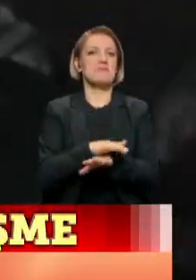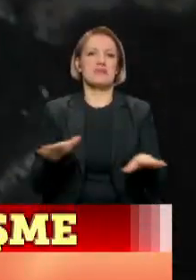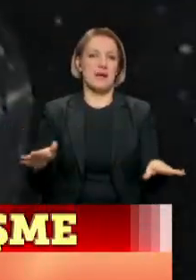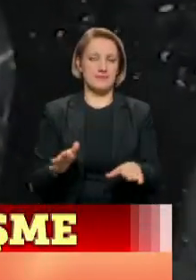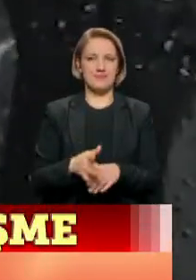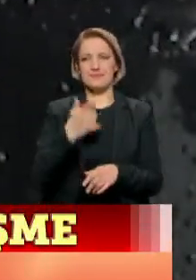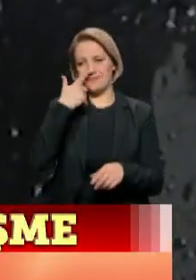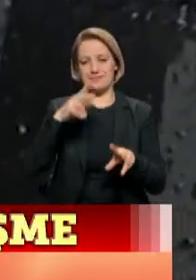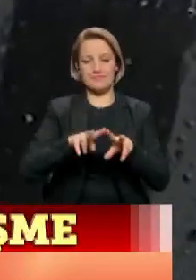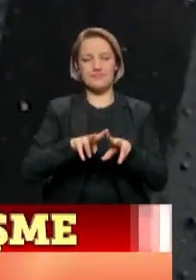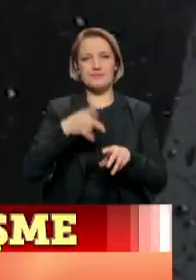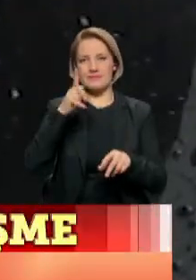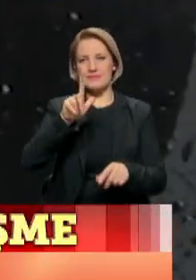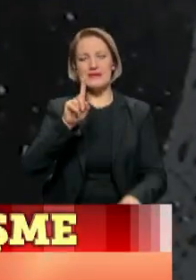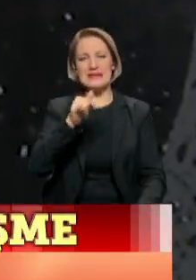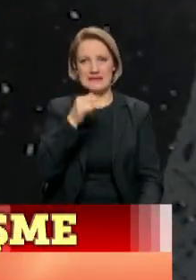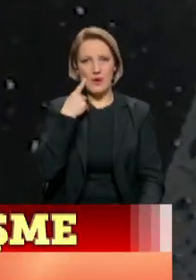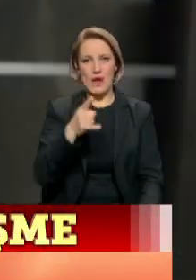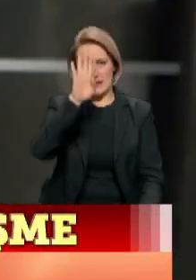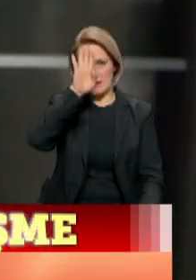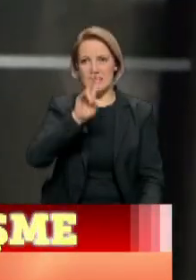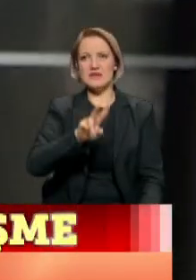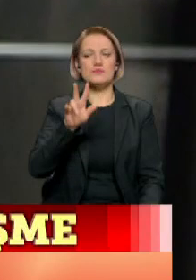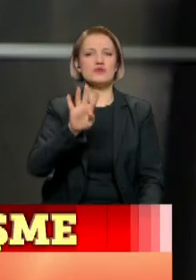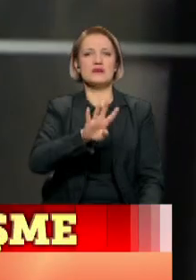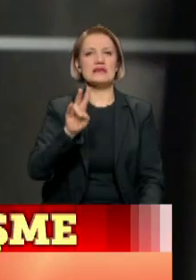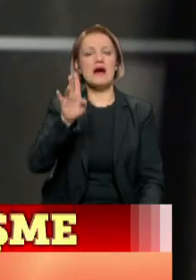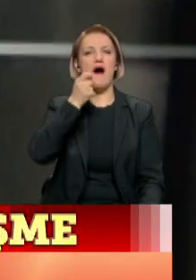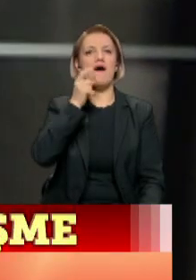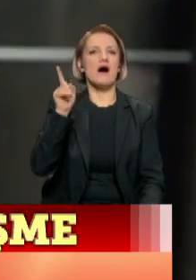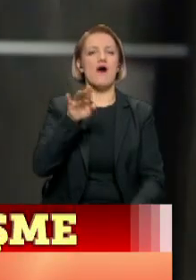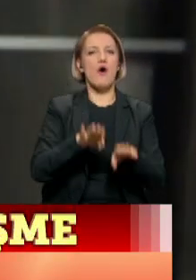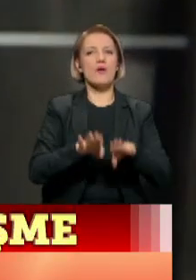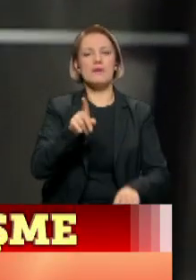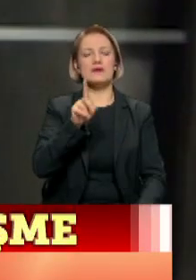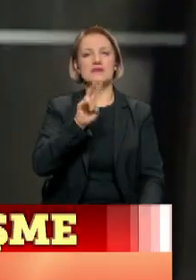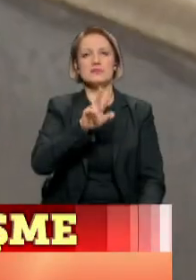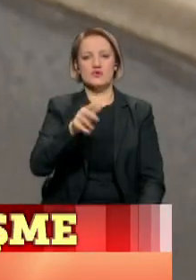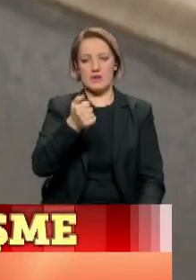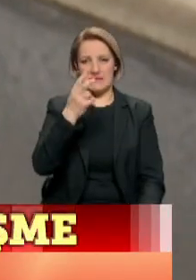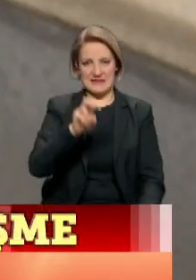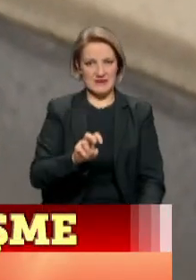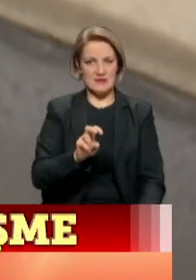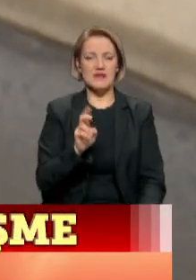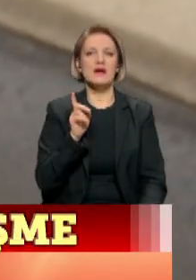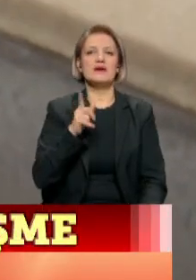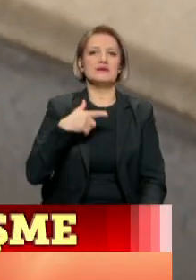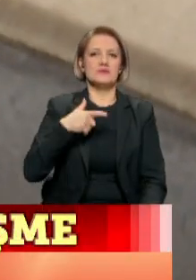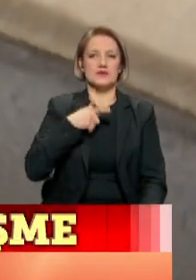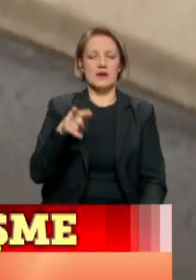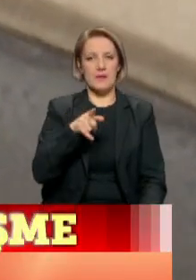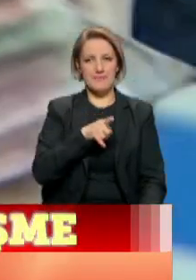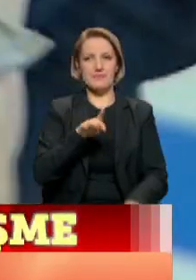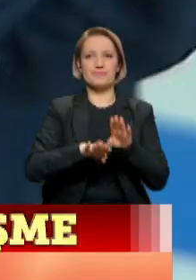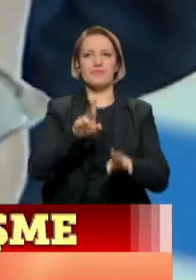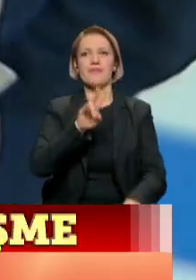motorin litresi İstanbul'da ortalama 23 lira 42 kuruşa Ankara'da ortalama 23 lira 68 kuruşa İzmir'de ise ortalama